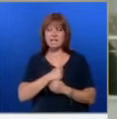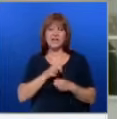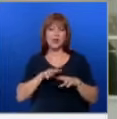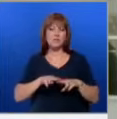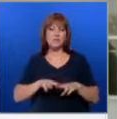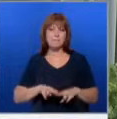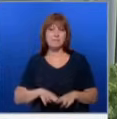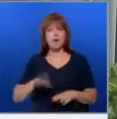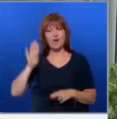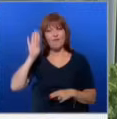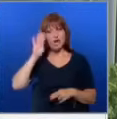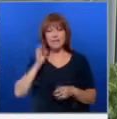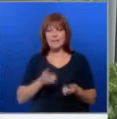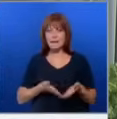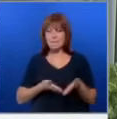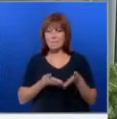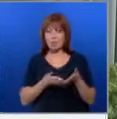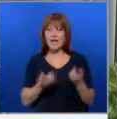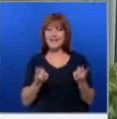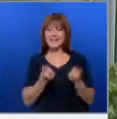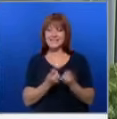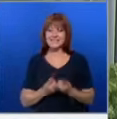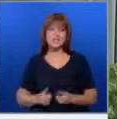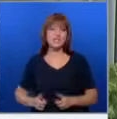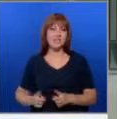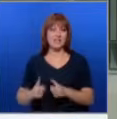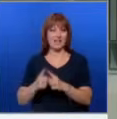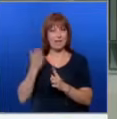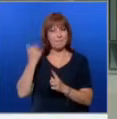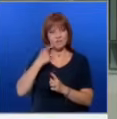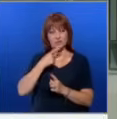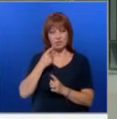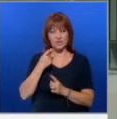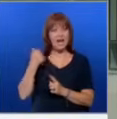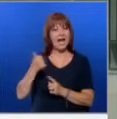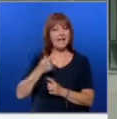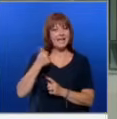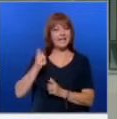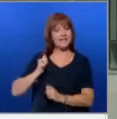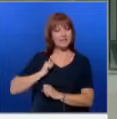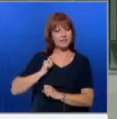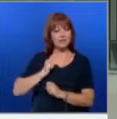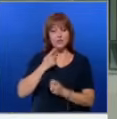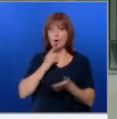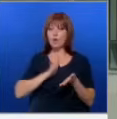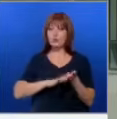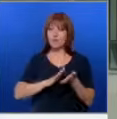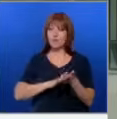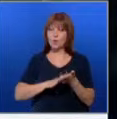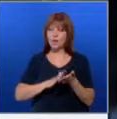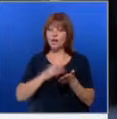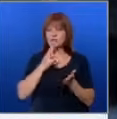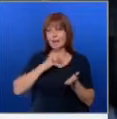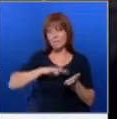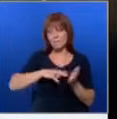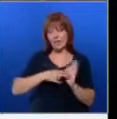американската военна помощ. На срещата на върха във Вилниус миналата година лидерите на НАТО договориха първите мащабни отбранителни планове от